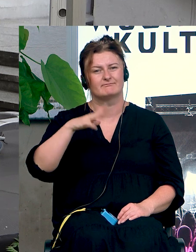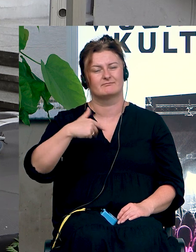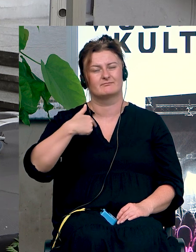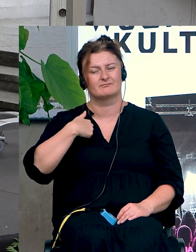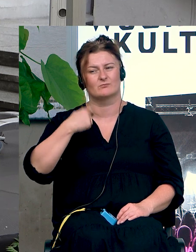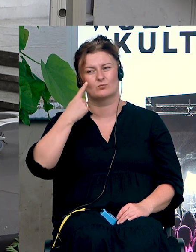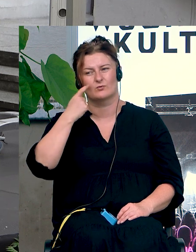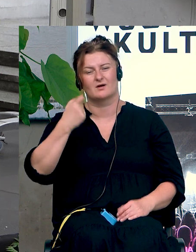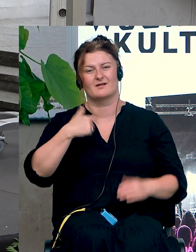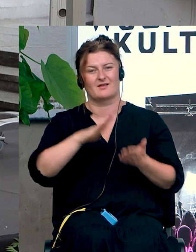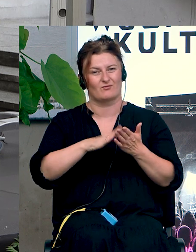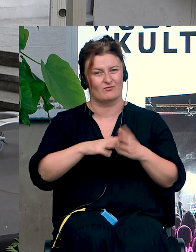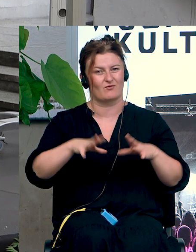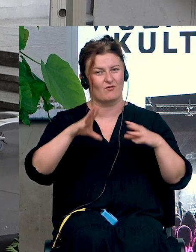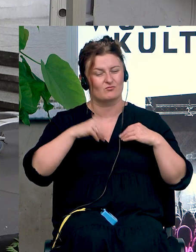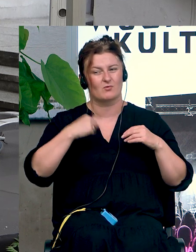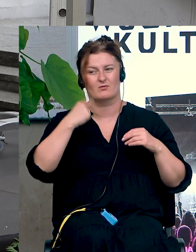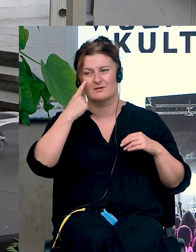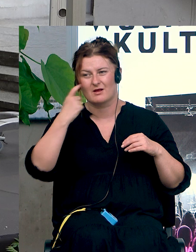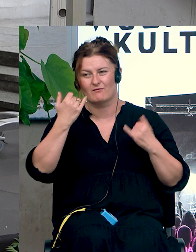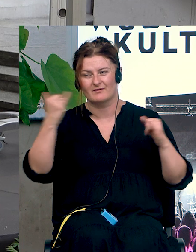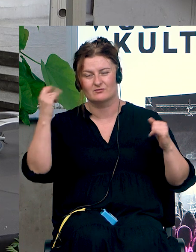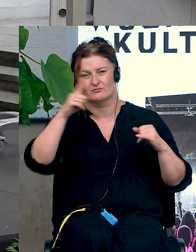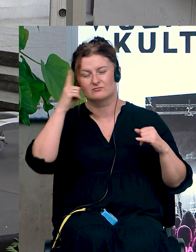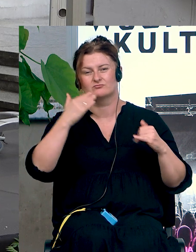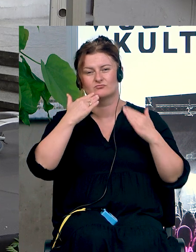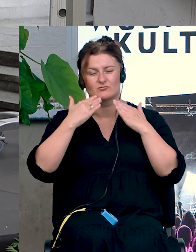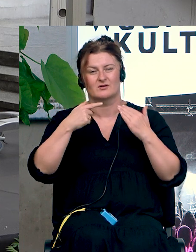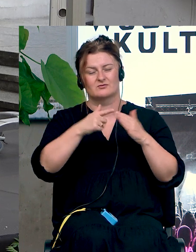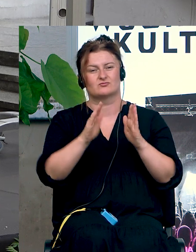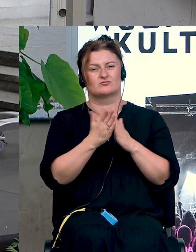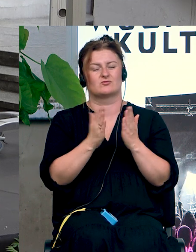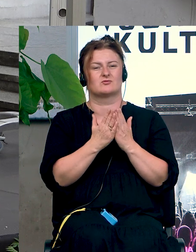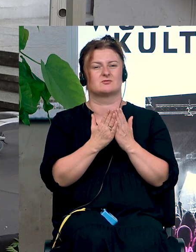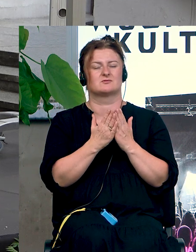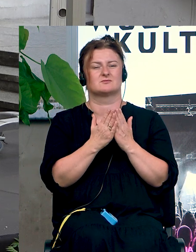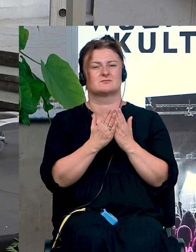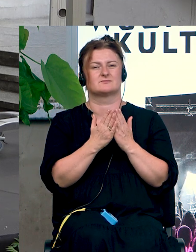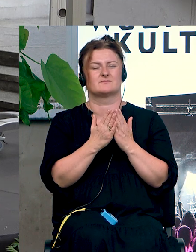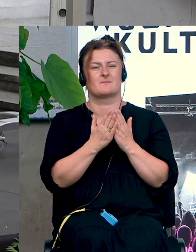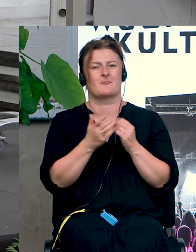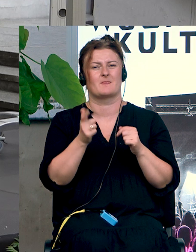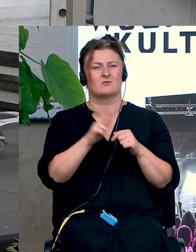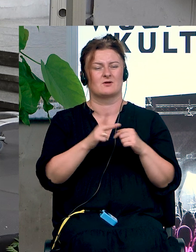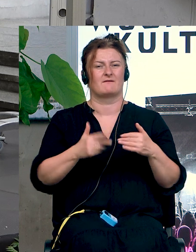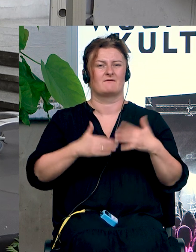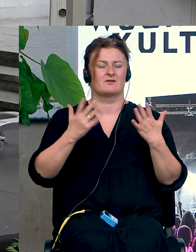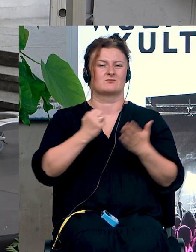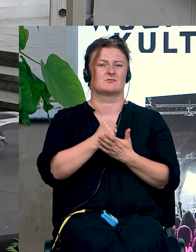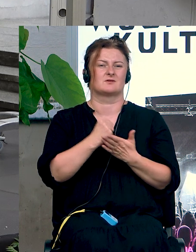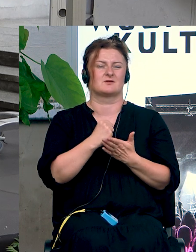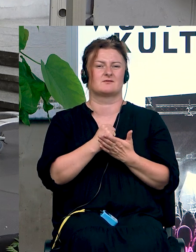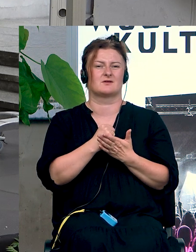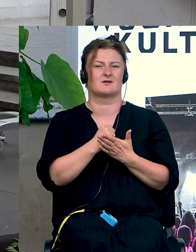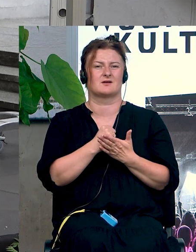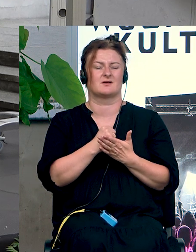і завдяки книжці, яка є багато в чому така, що підважує дуже традиційні різні цінності,